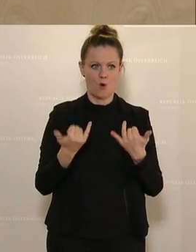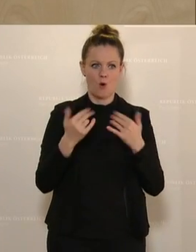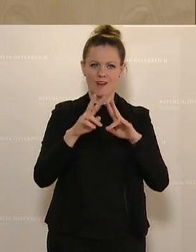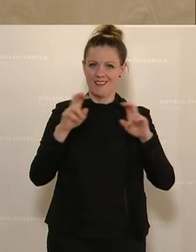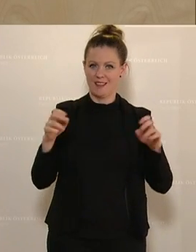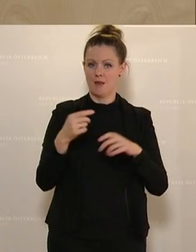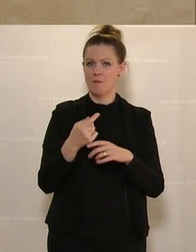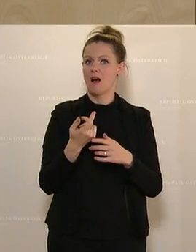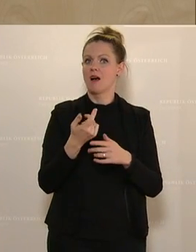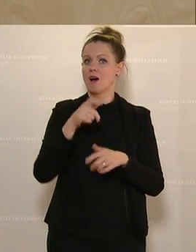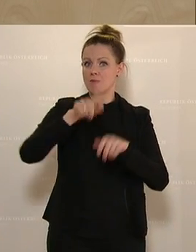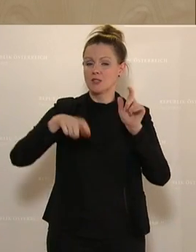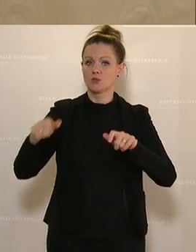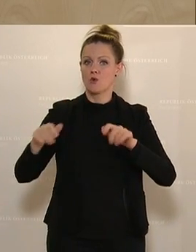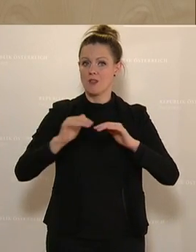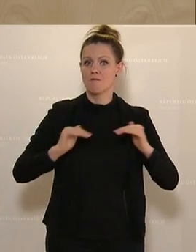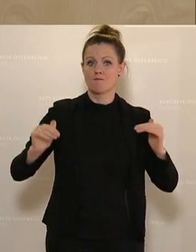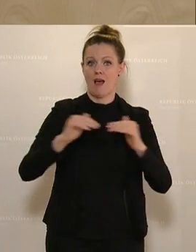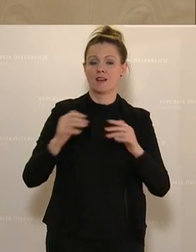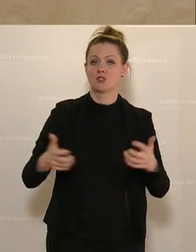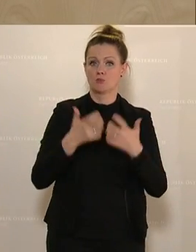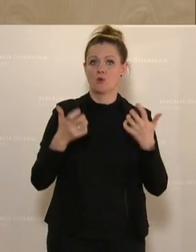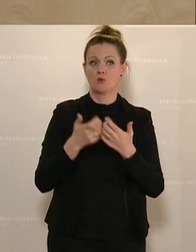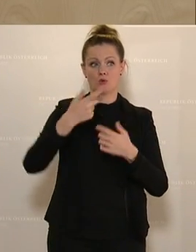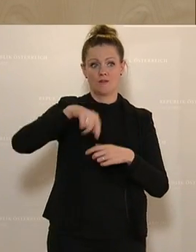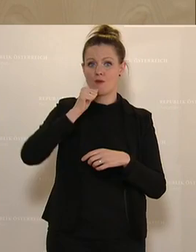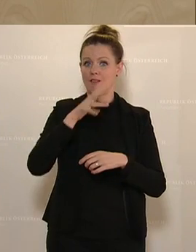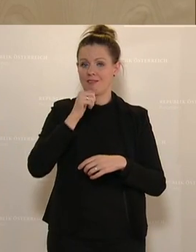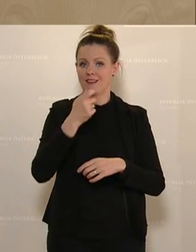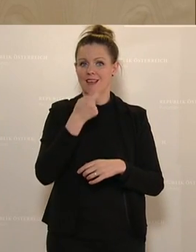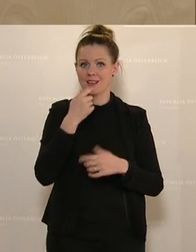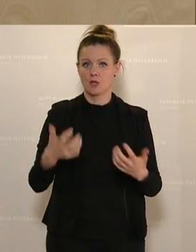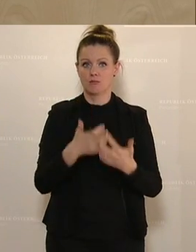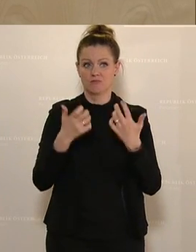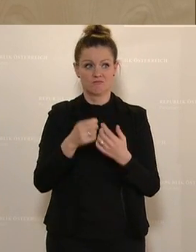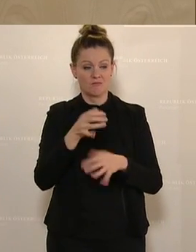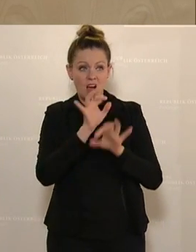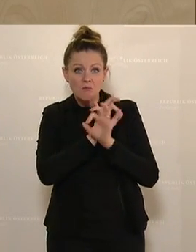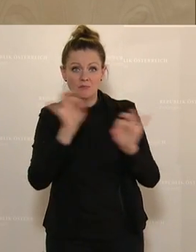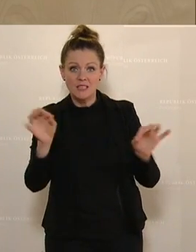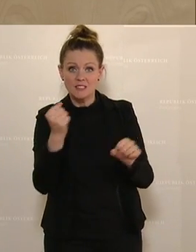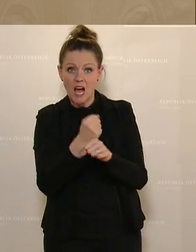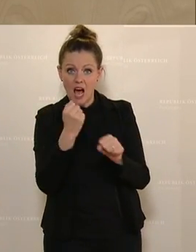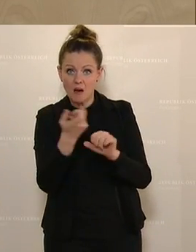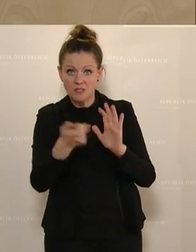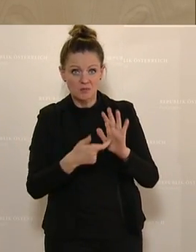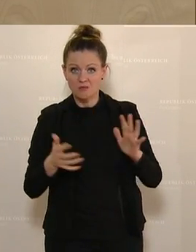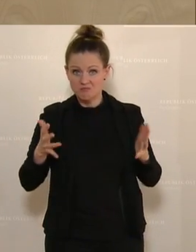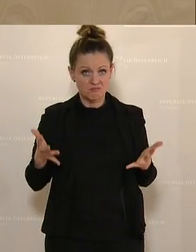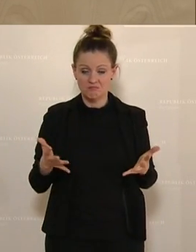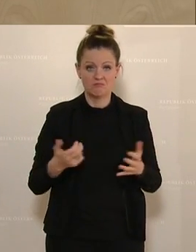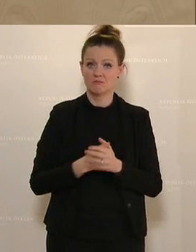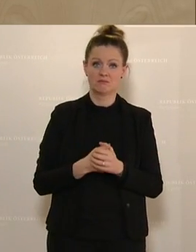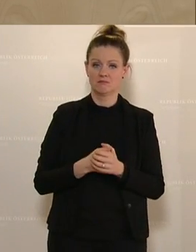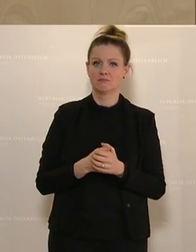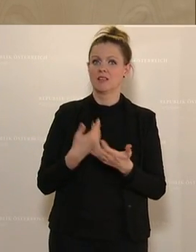die die Grundprodukte für unser tägliches Essen produzieren. Und die haben nicht immer die besten Arbeitsbedingungen und ich kann